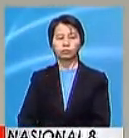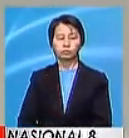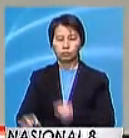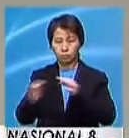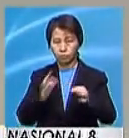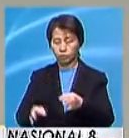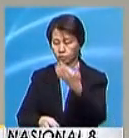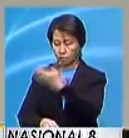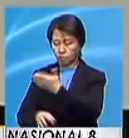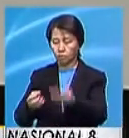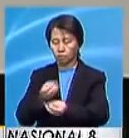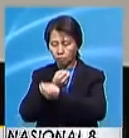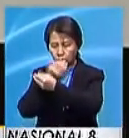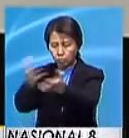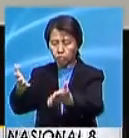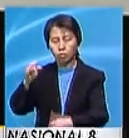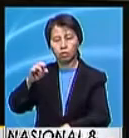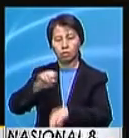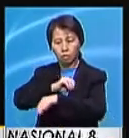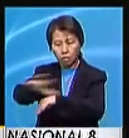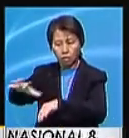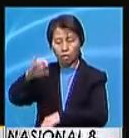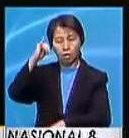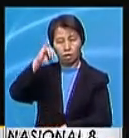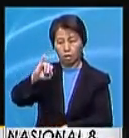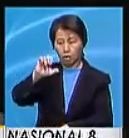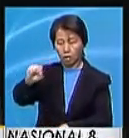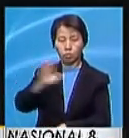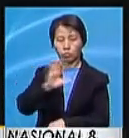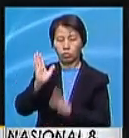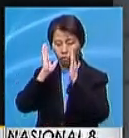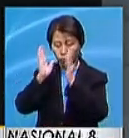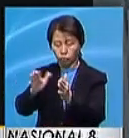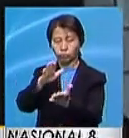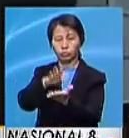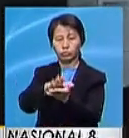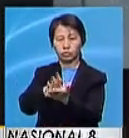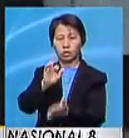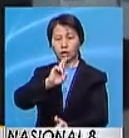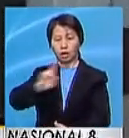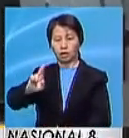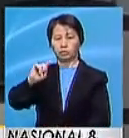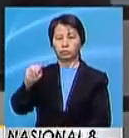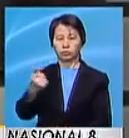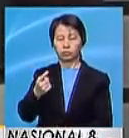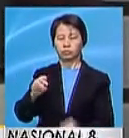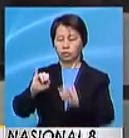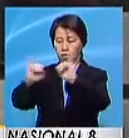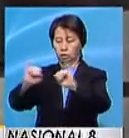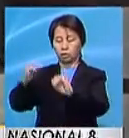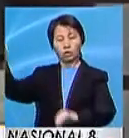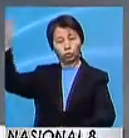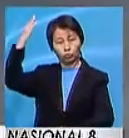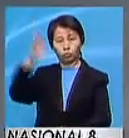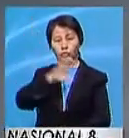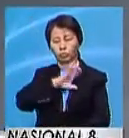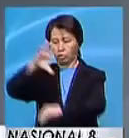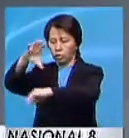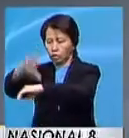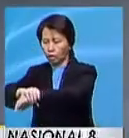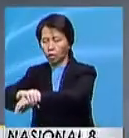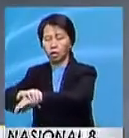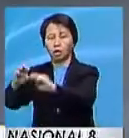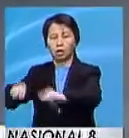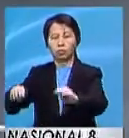Jelasnya, penyebaran ideologi IS tidak hanya tertumpu di sekolah aliran agama sahaja. Isnin lalu, polis menahan seorang